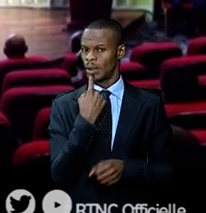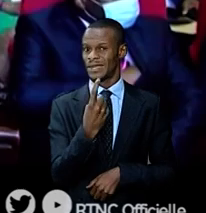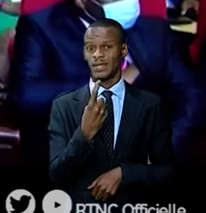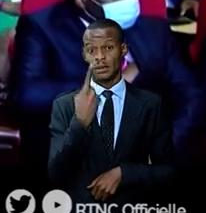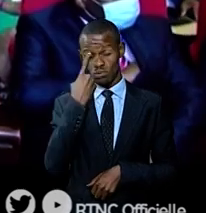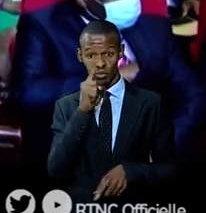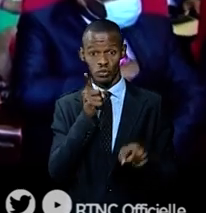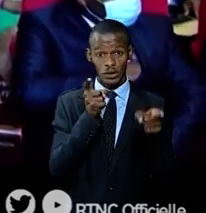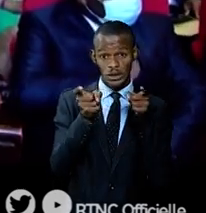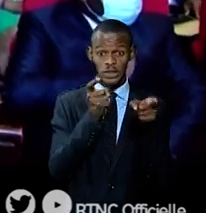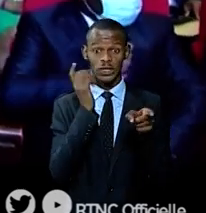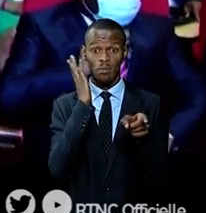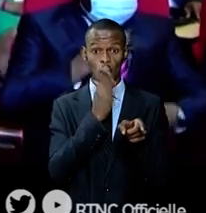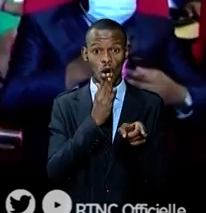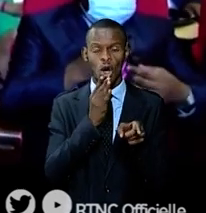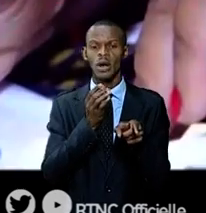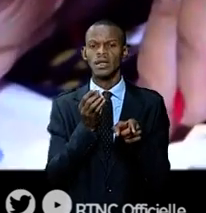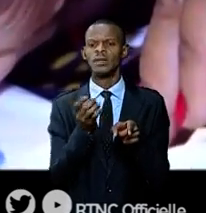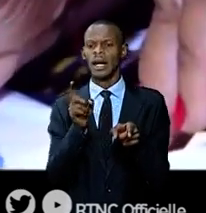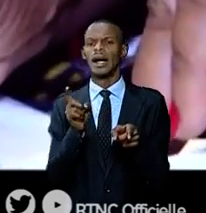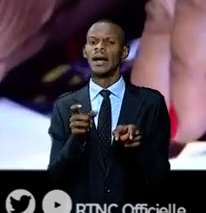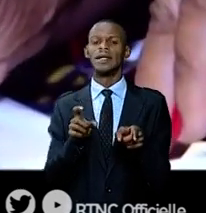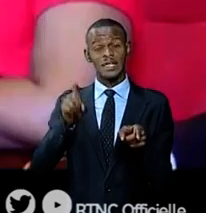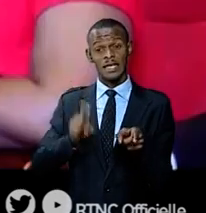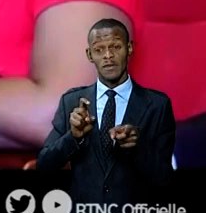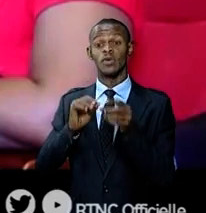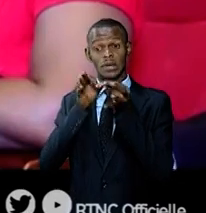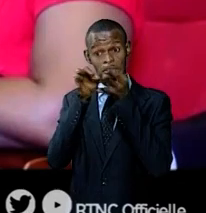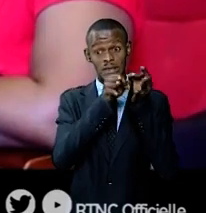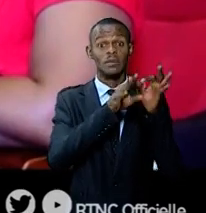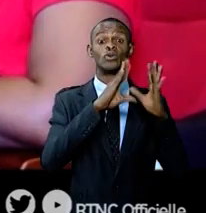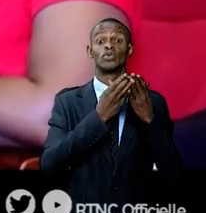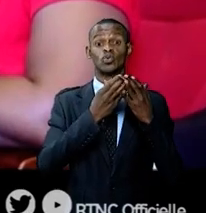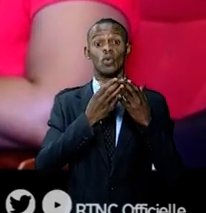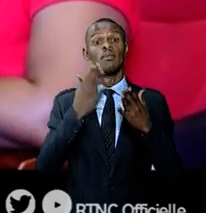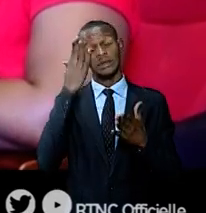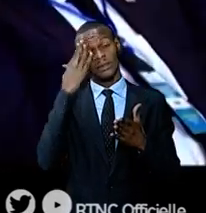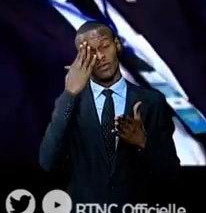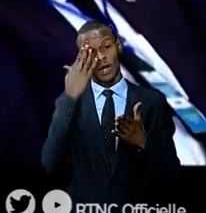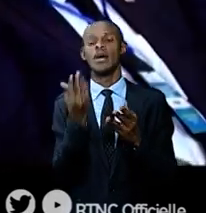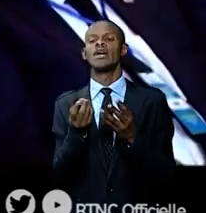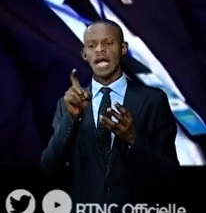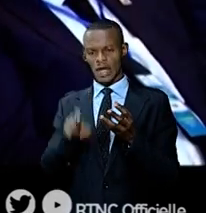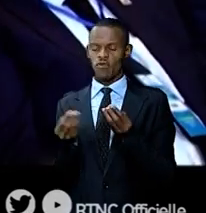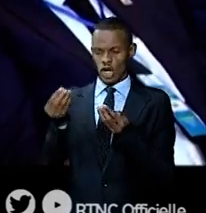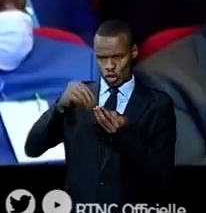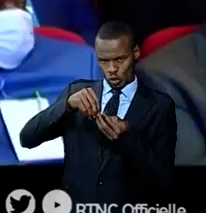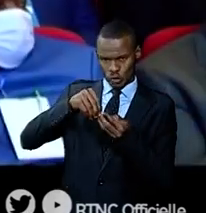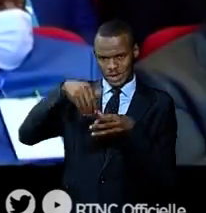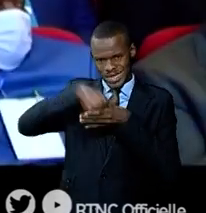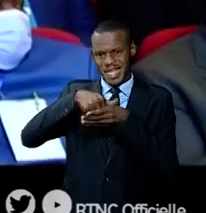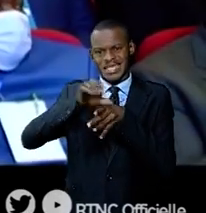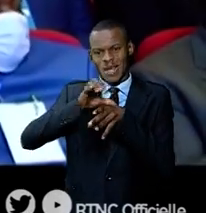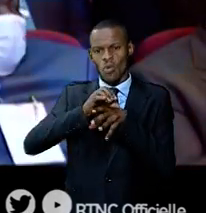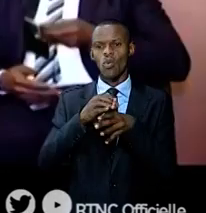dans l'enseignement des bases. C'est à cette conclusion qu'aboutit la première édition sur la performance dans la gouvernance de la